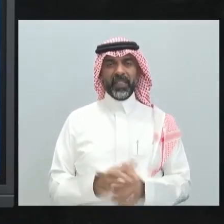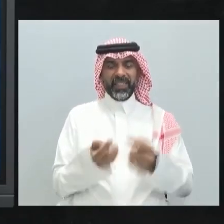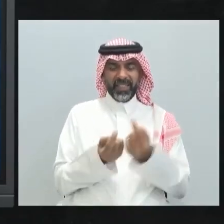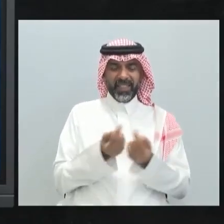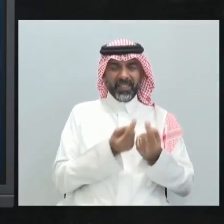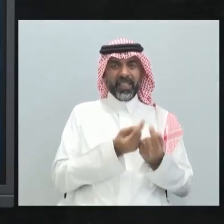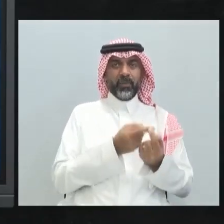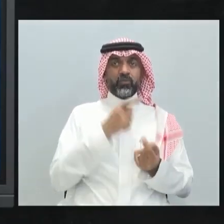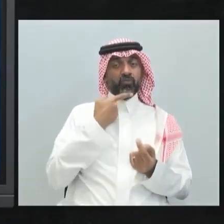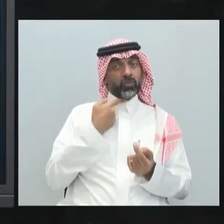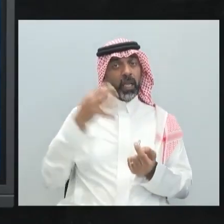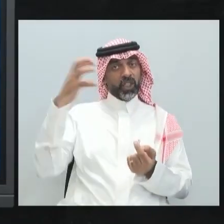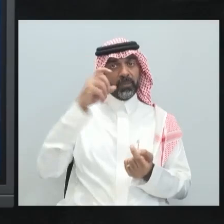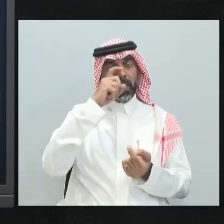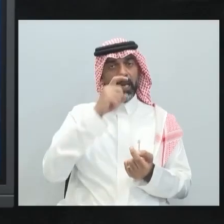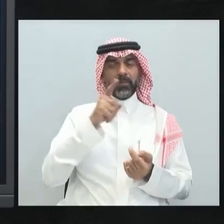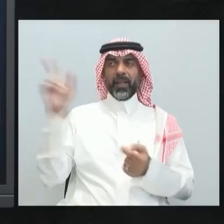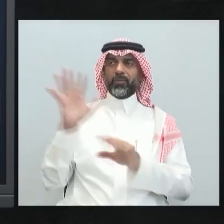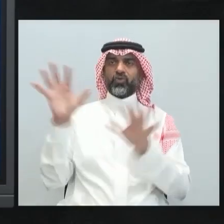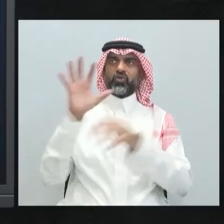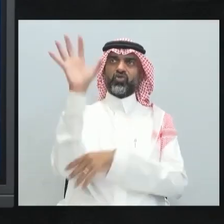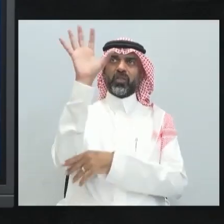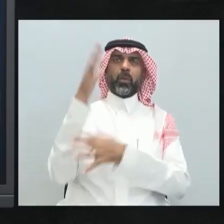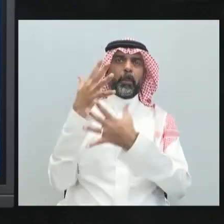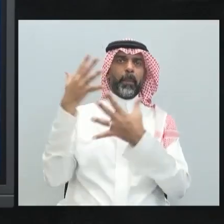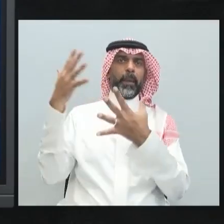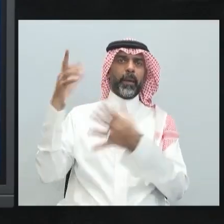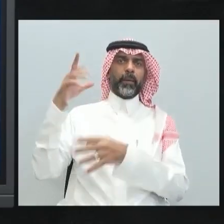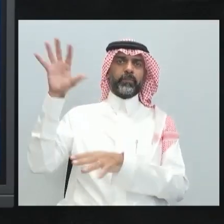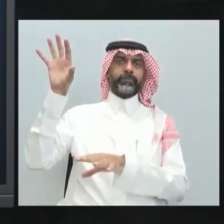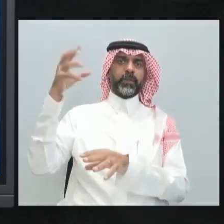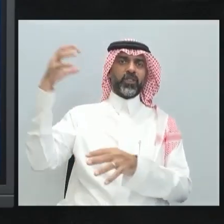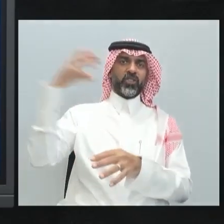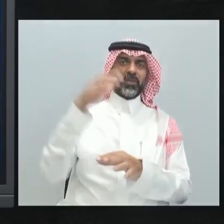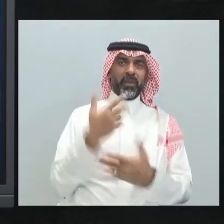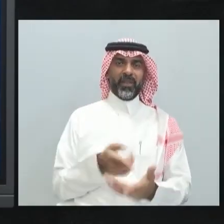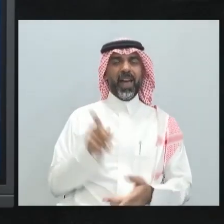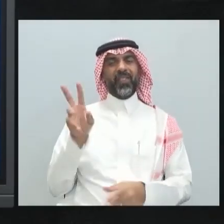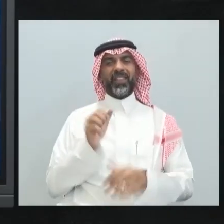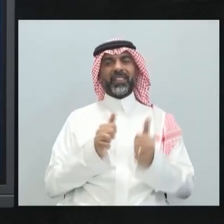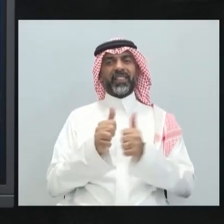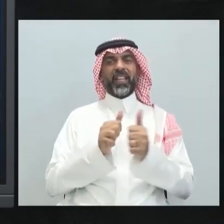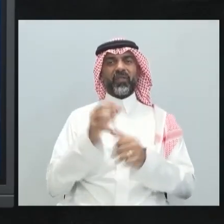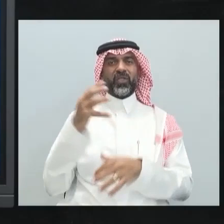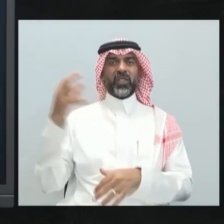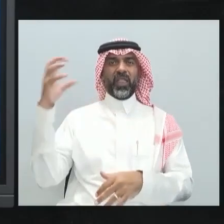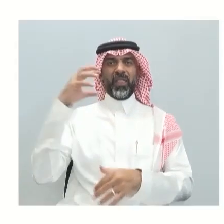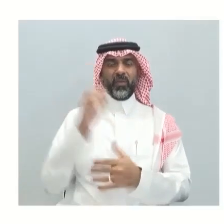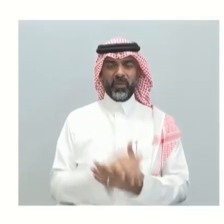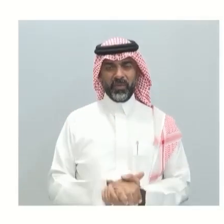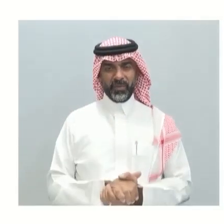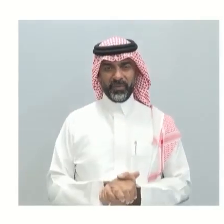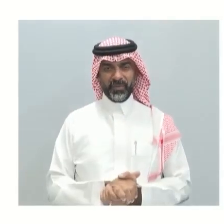التي تعيش في ارضيه الغابه هذا نوع وصوره من صور التنافس التي تظهر ما بين المخلوقات